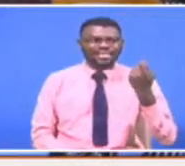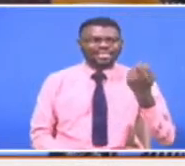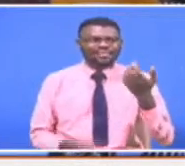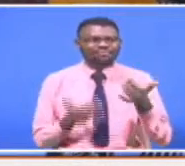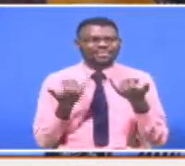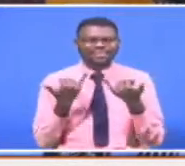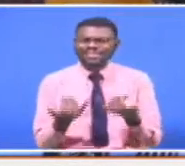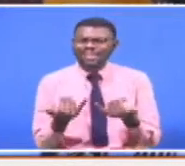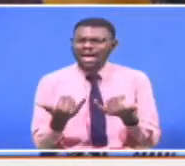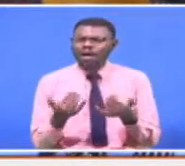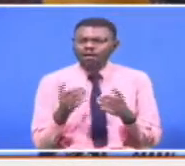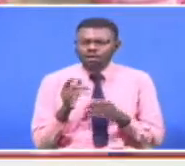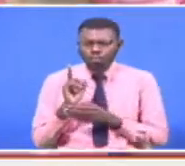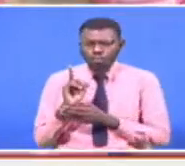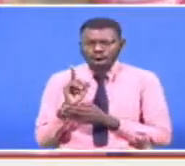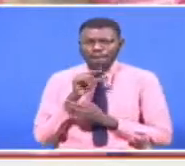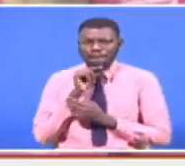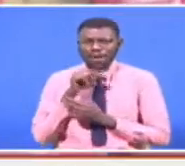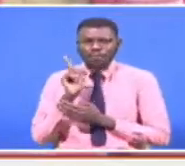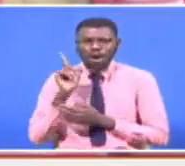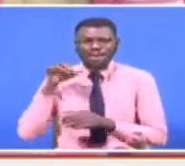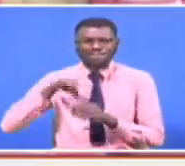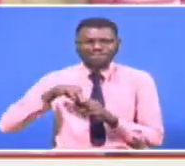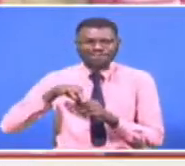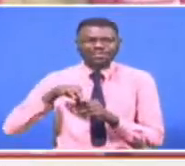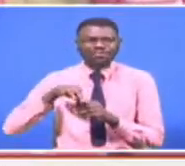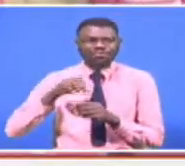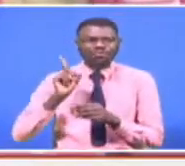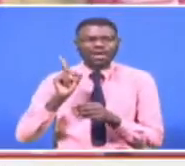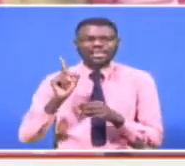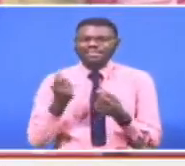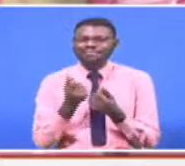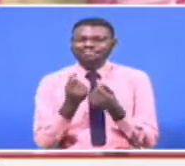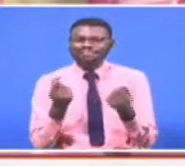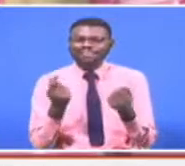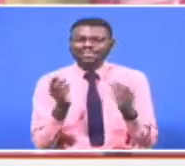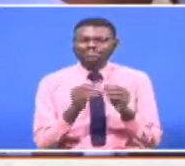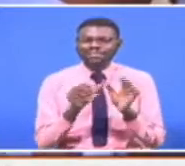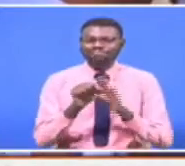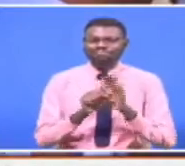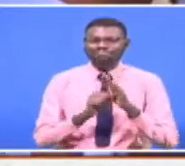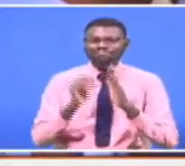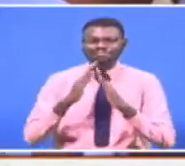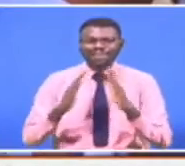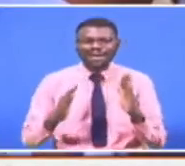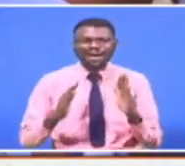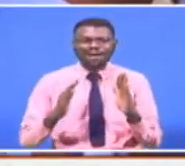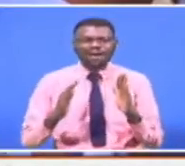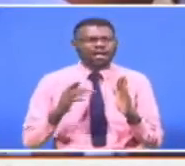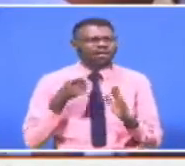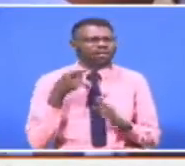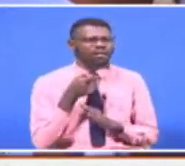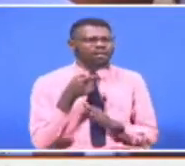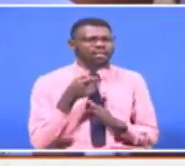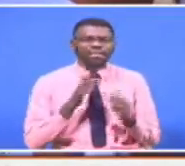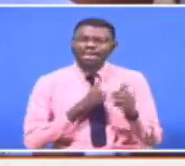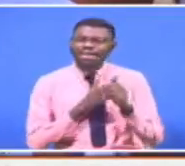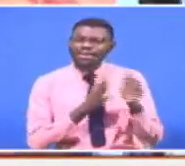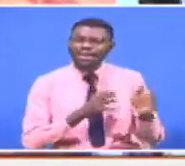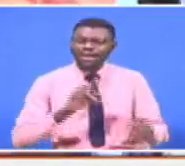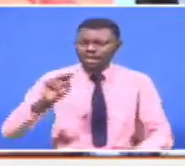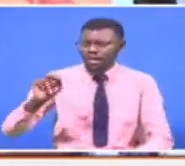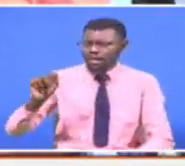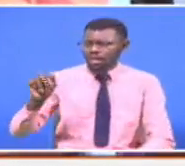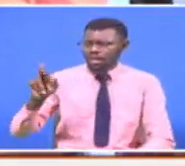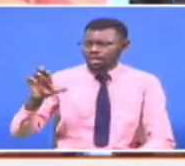mfumo wa one man one vote one shilling katika mkutano ulioandaliwa ikulu ndogo ya Sagana. Kiongozi huyo wa NARC Kenya amewakashifu viongozi